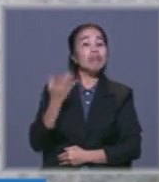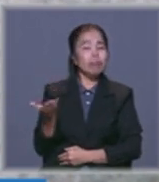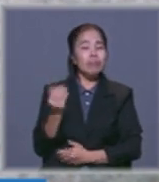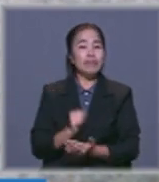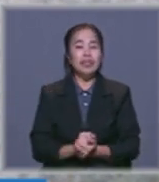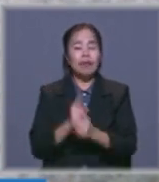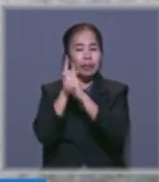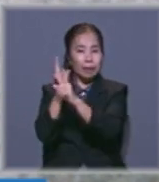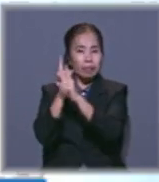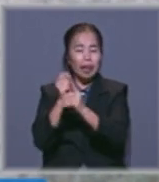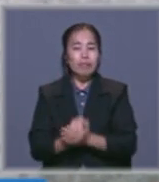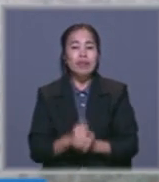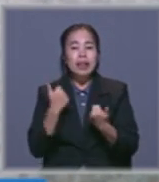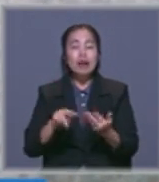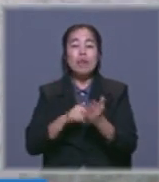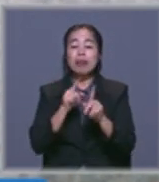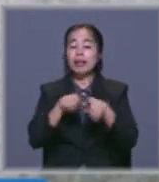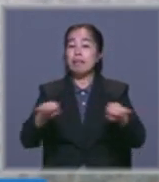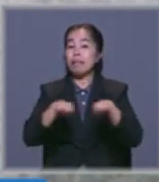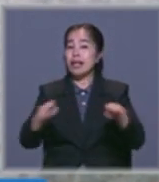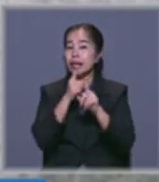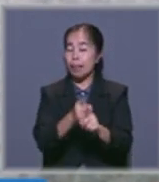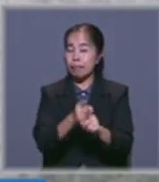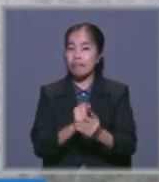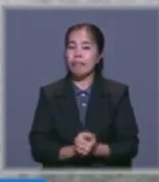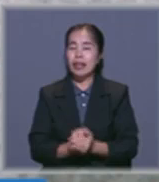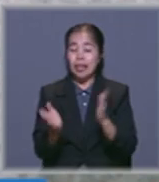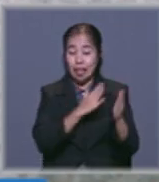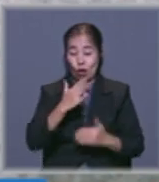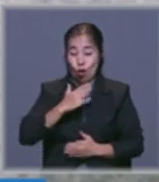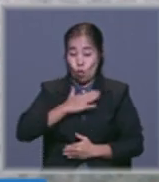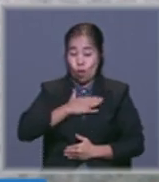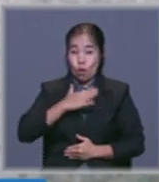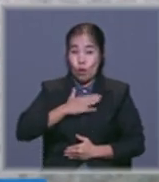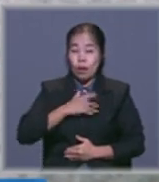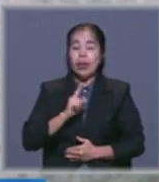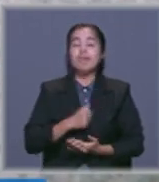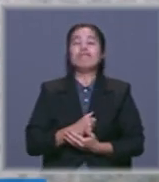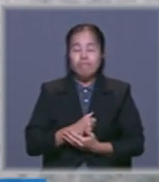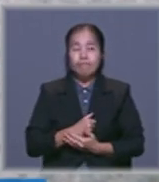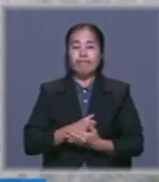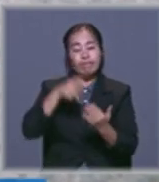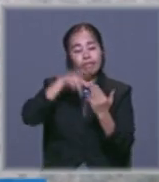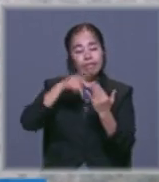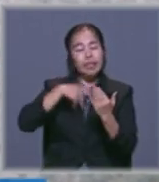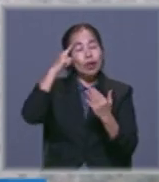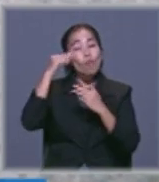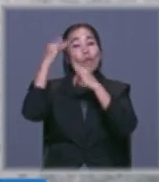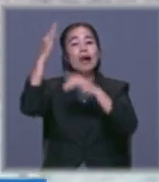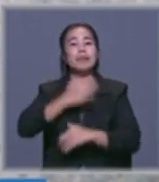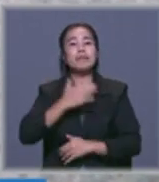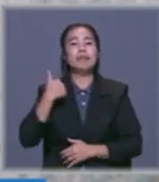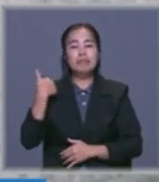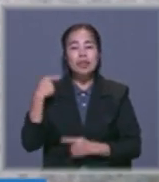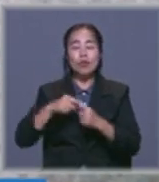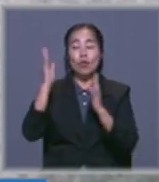เรื่องนี้จึงเกิดมาตรฐานขึ้นมานะครับทีนี้ทางส่วนของเราเองนะครับก็เราก็พิจารณานะครับคาดหวังว่านะครับกรณีนี้ของ